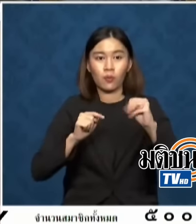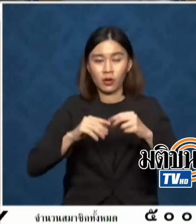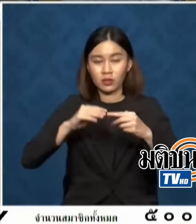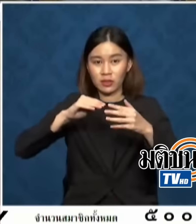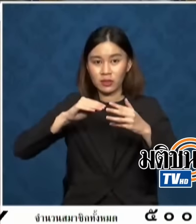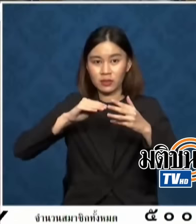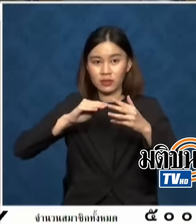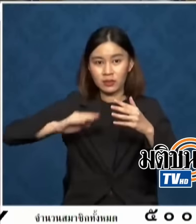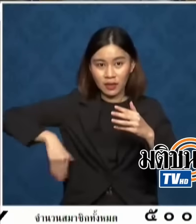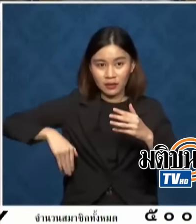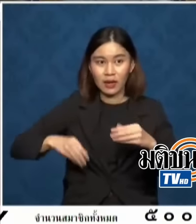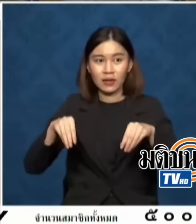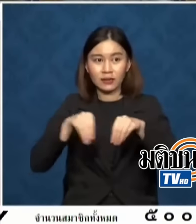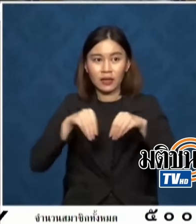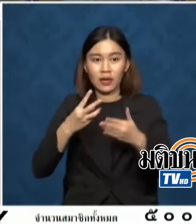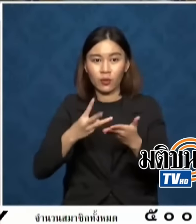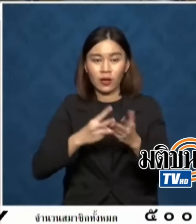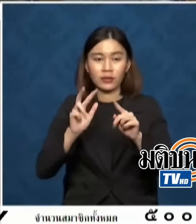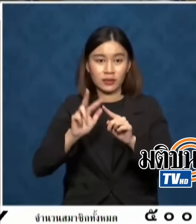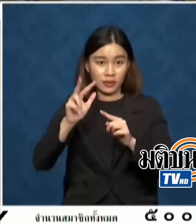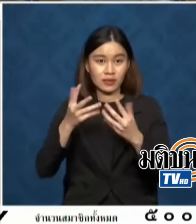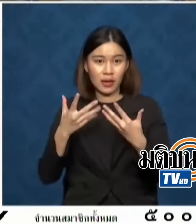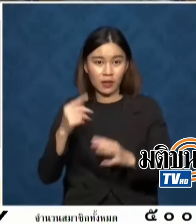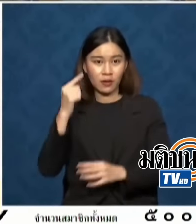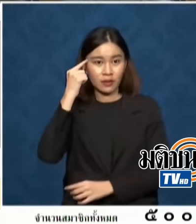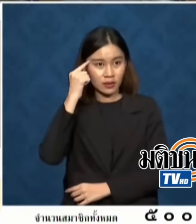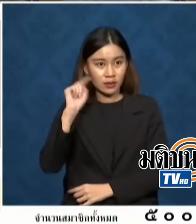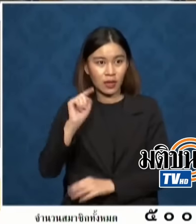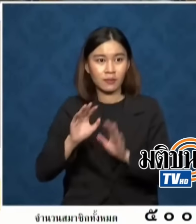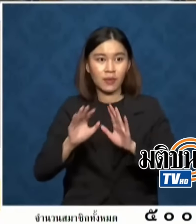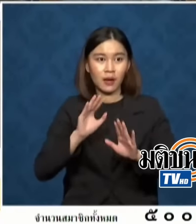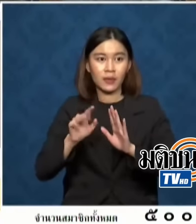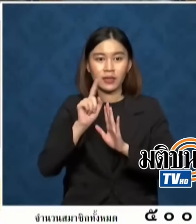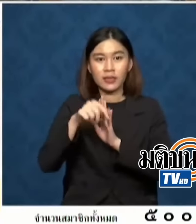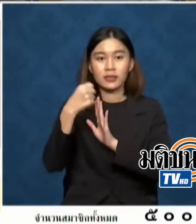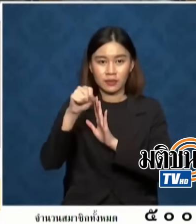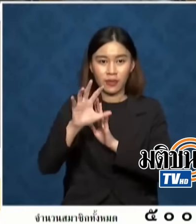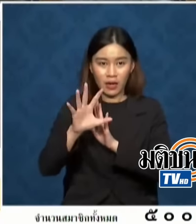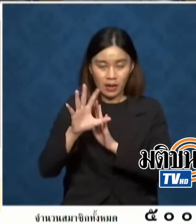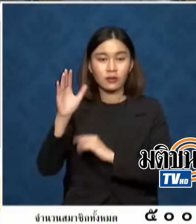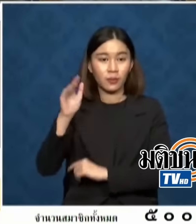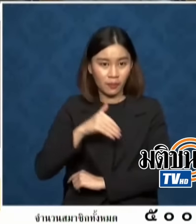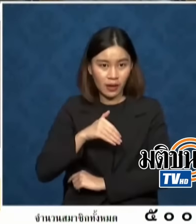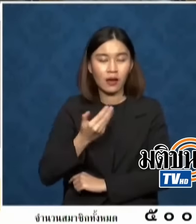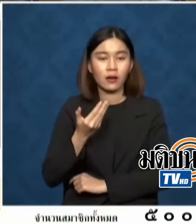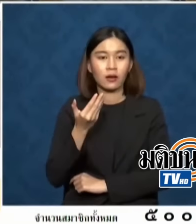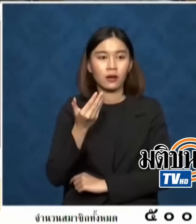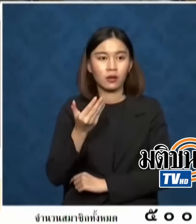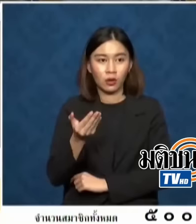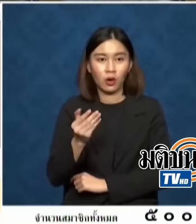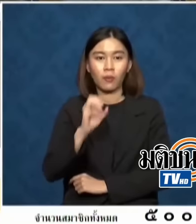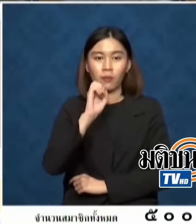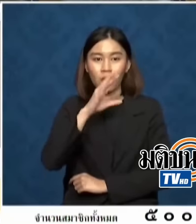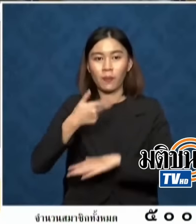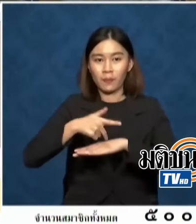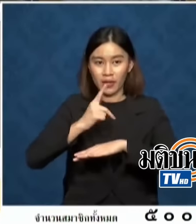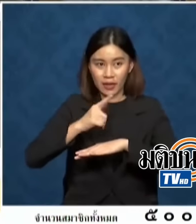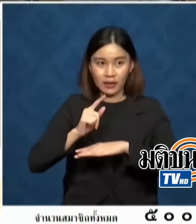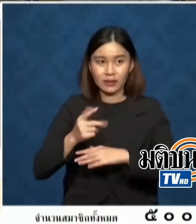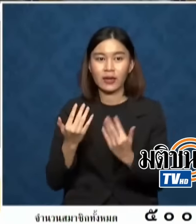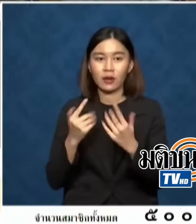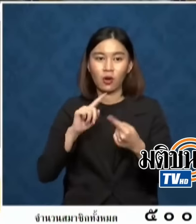ที่จะถึงวาระ3แล้วนะครับก็คาดว่าจะไม่เกินสัก15นาทีนะครับก็เลยอยากแจ้งท่านประธานว่าอยาก